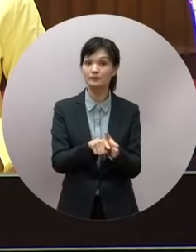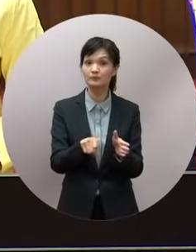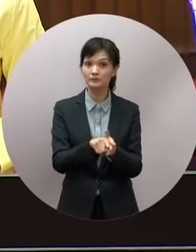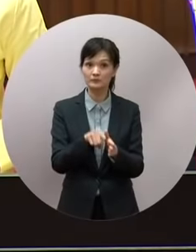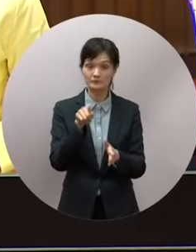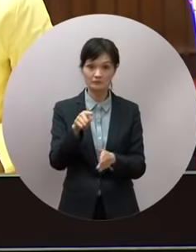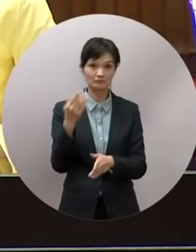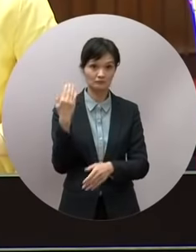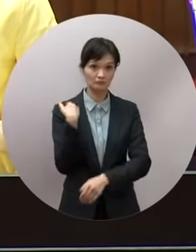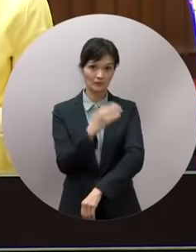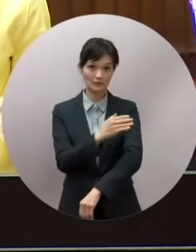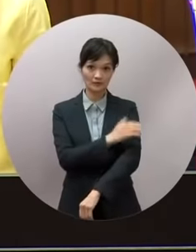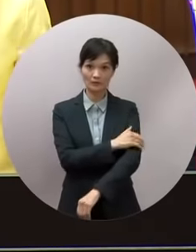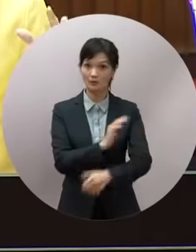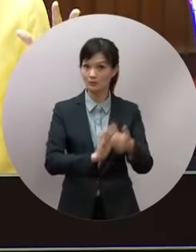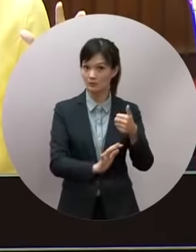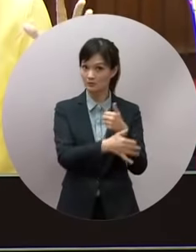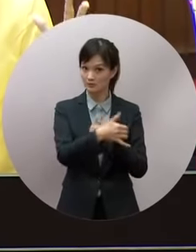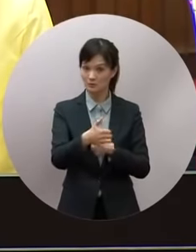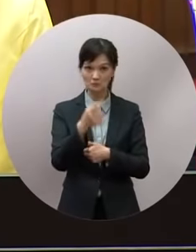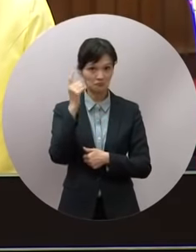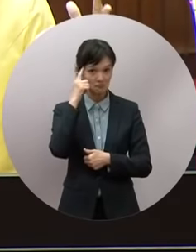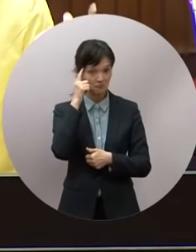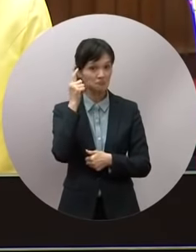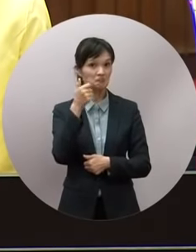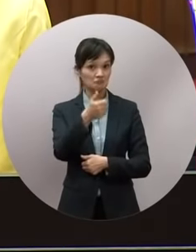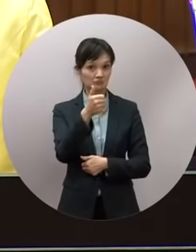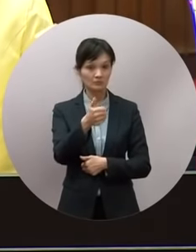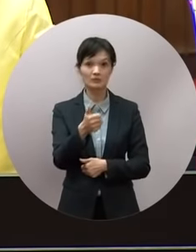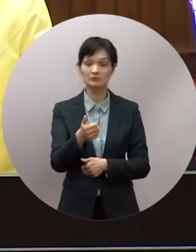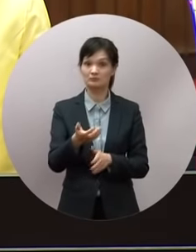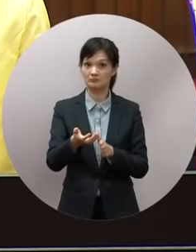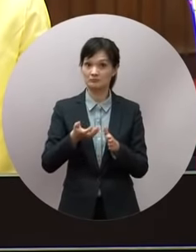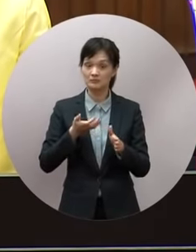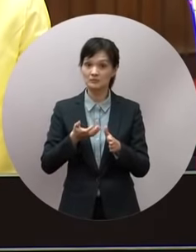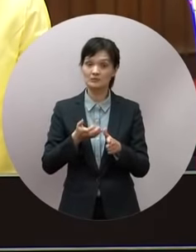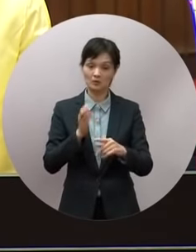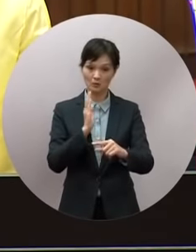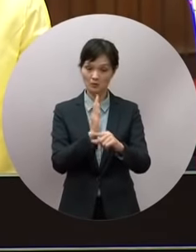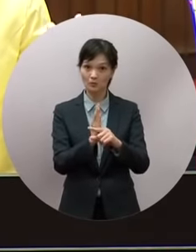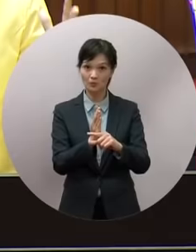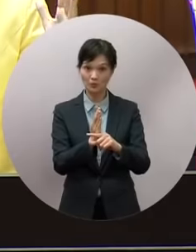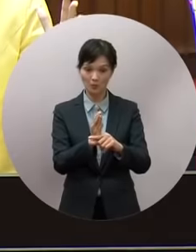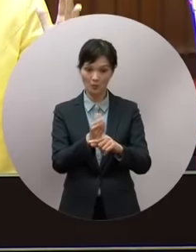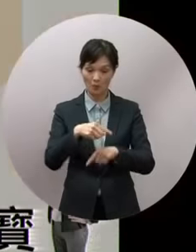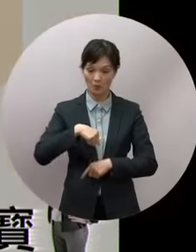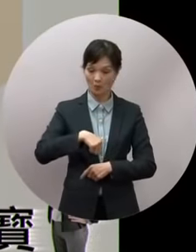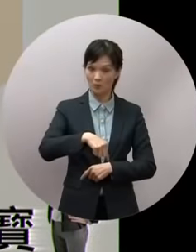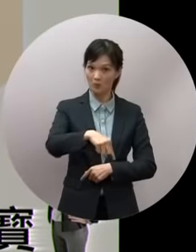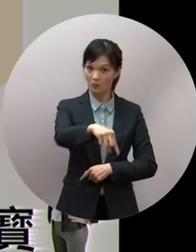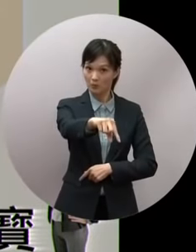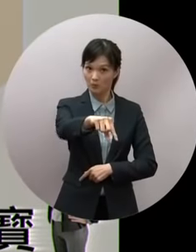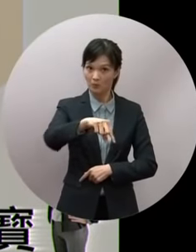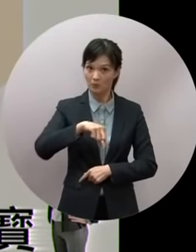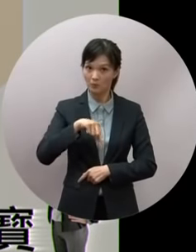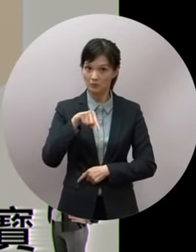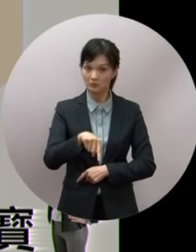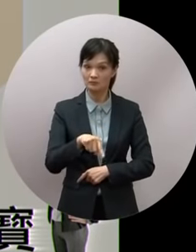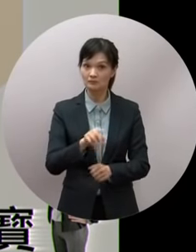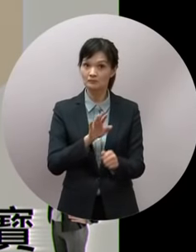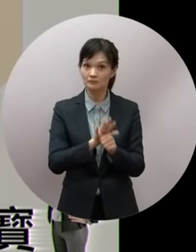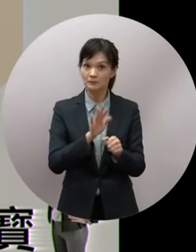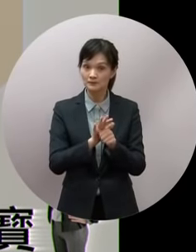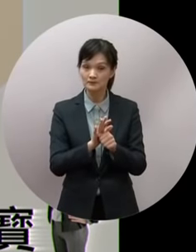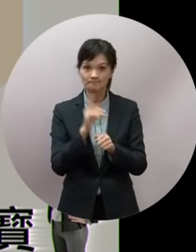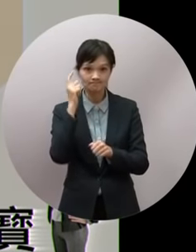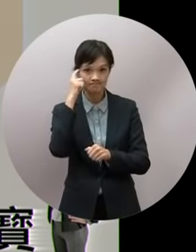常的有前瞻性，它已经在中央分隔岛预留了以后高架化需要所用到那个桥柱